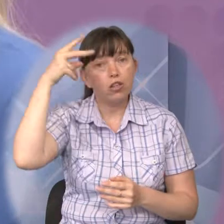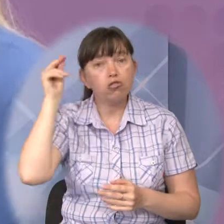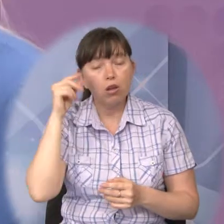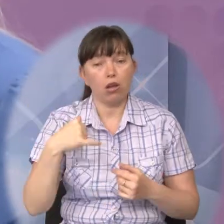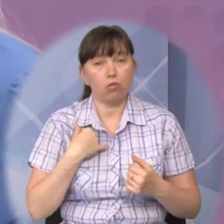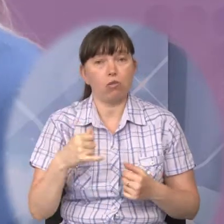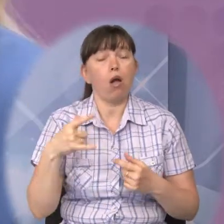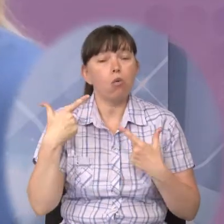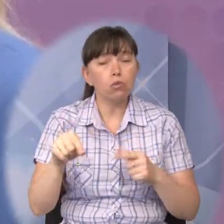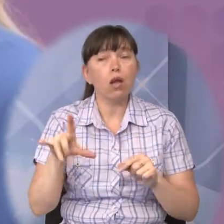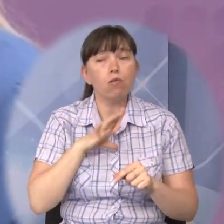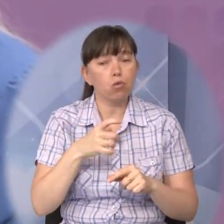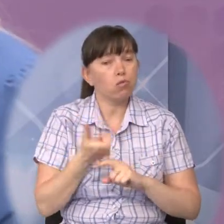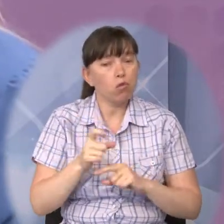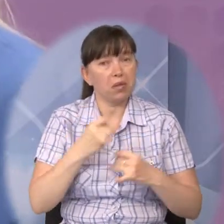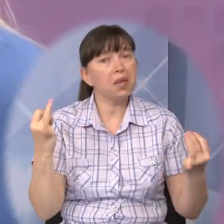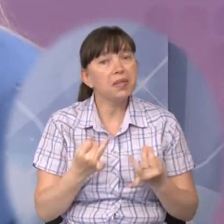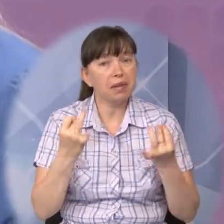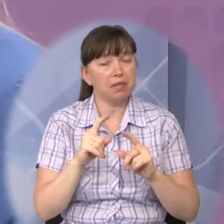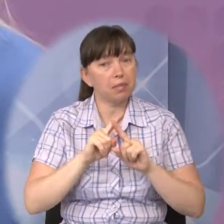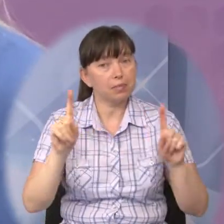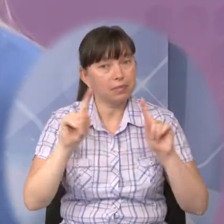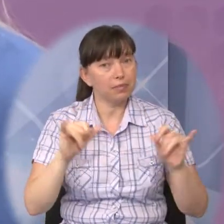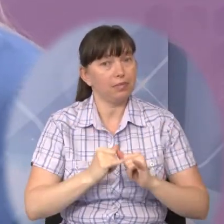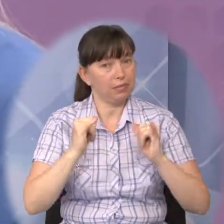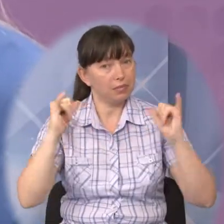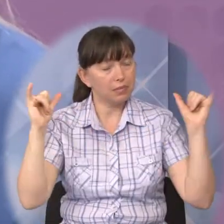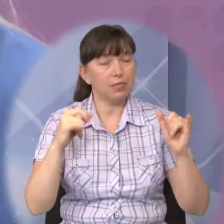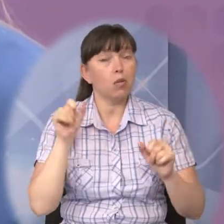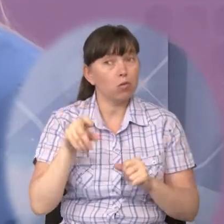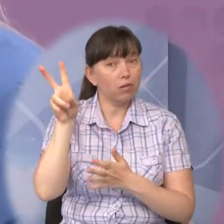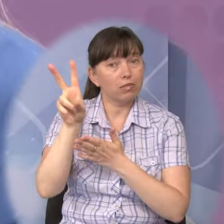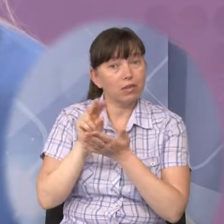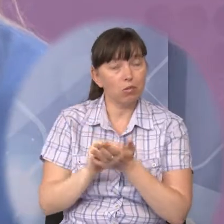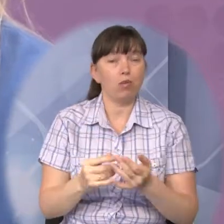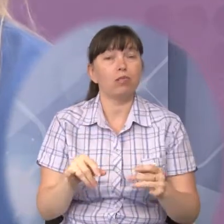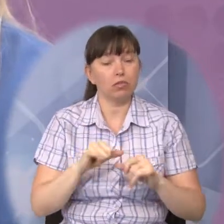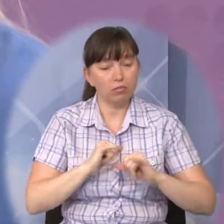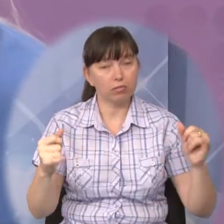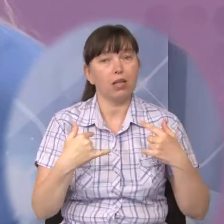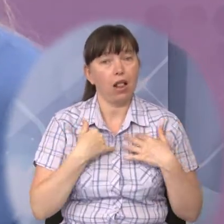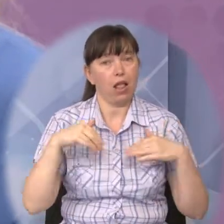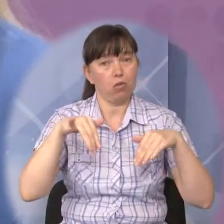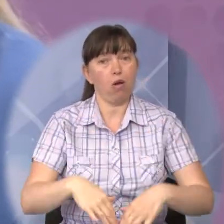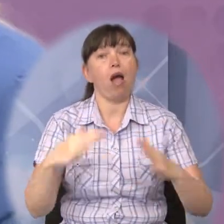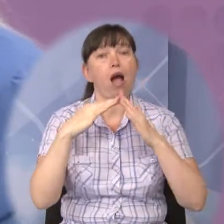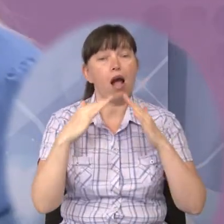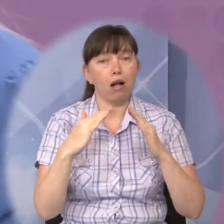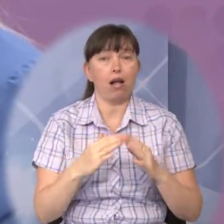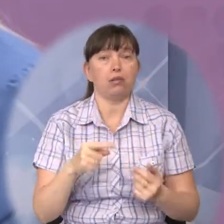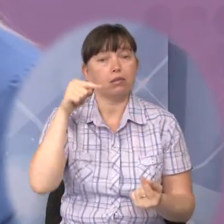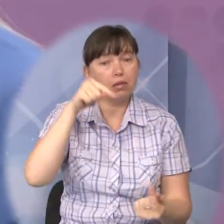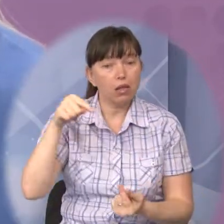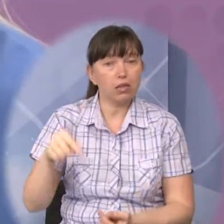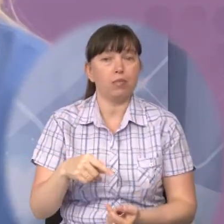Cehă, unde au fost dezvoltate modele interesante pe care noi am putea să le preluăm și noi și să le aducem acasă, să le